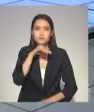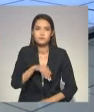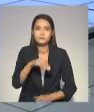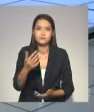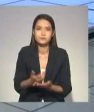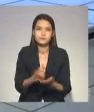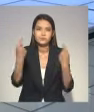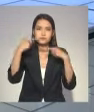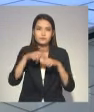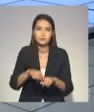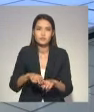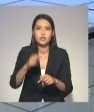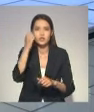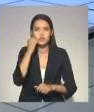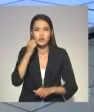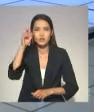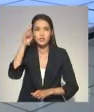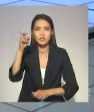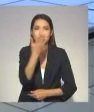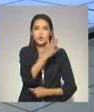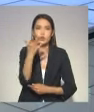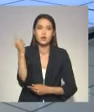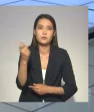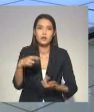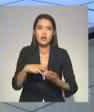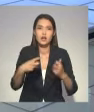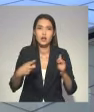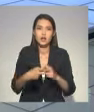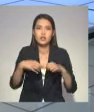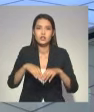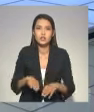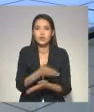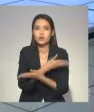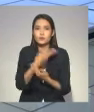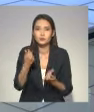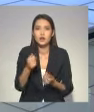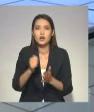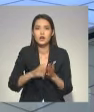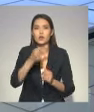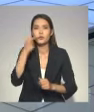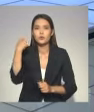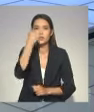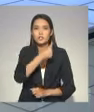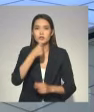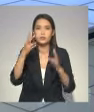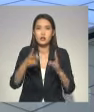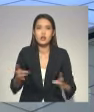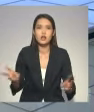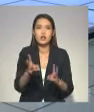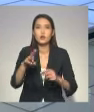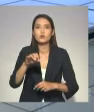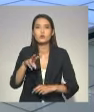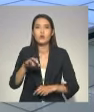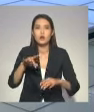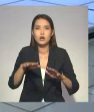Маман тапшы, техника тозған. Еліміздегі орман шаруашылығының проблемасы оңтайлы шешілмей отыр. Өткен жылы алапат өрт болған Тобыл